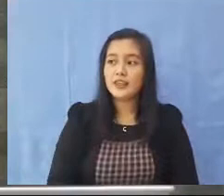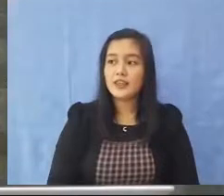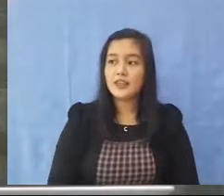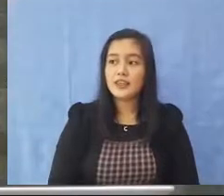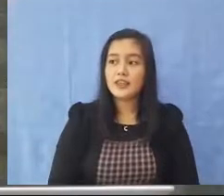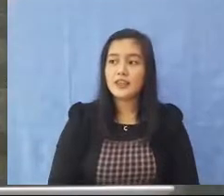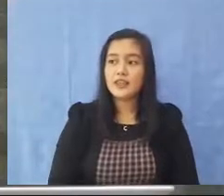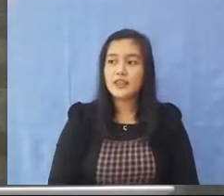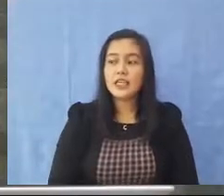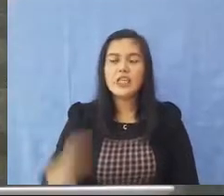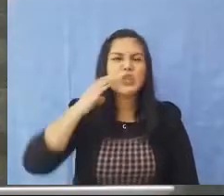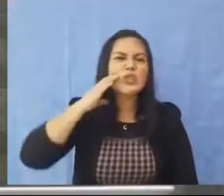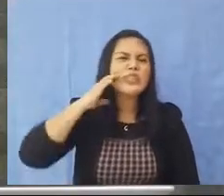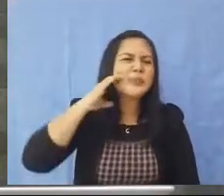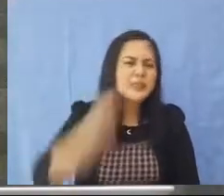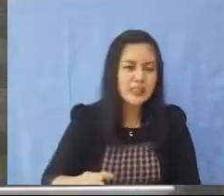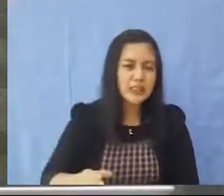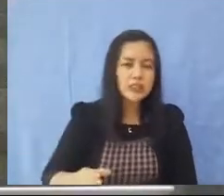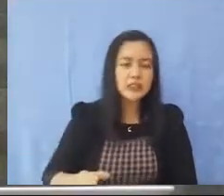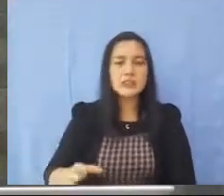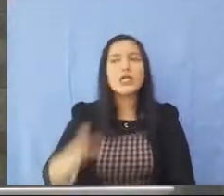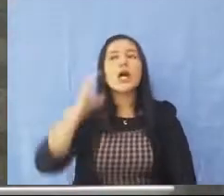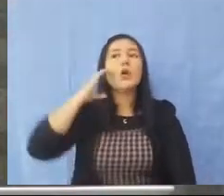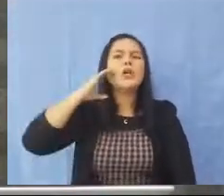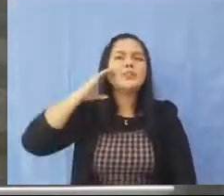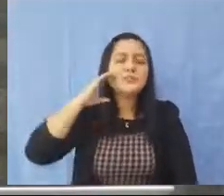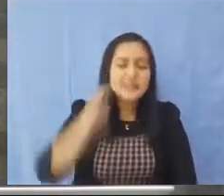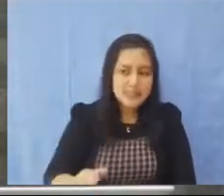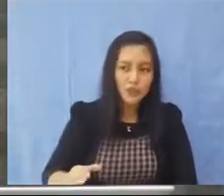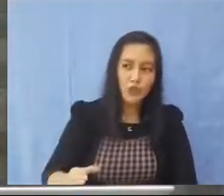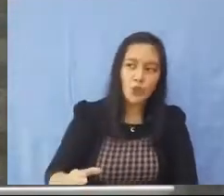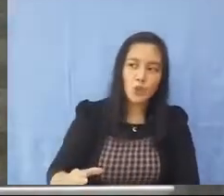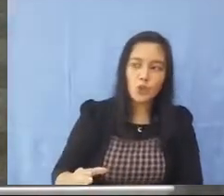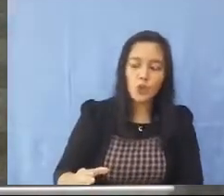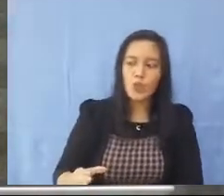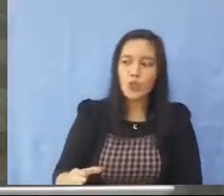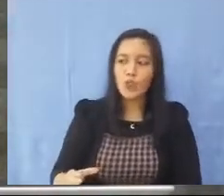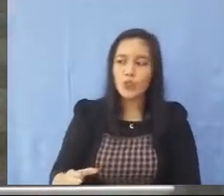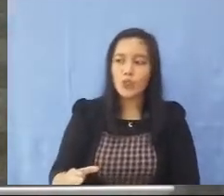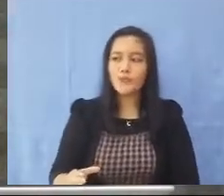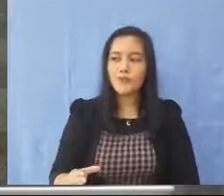sa isipan nyo na highlight po dyan sa part na yan ng foundational chapters is the flood.